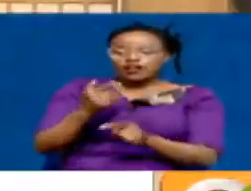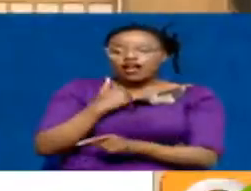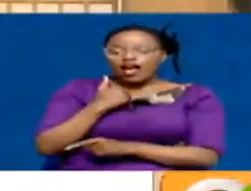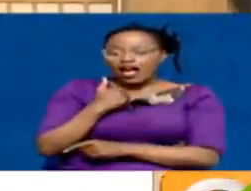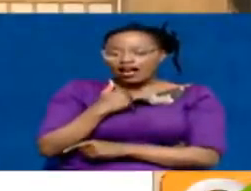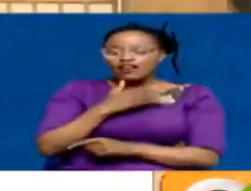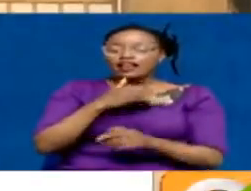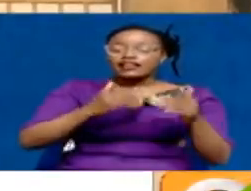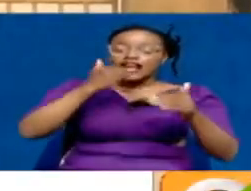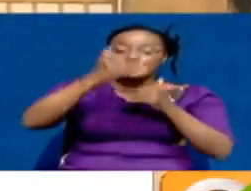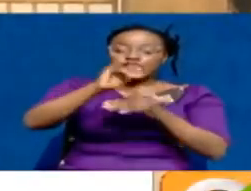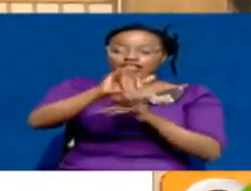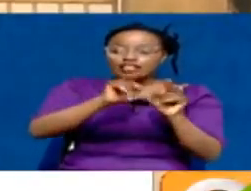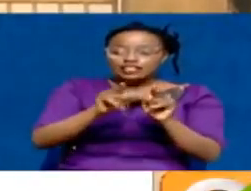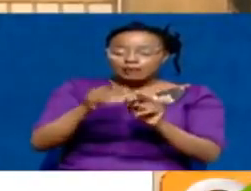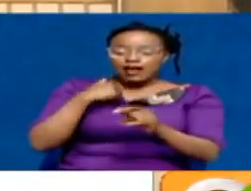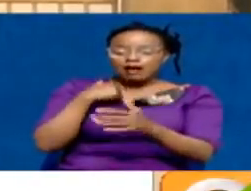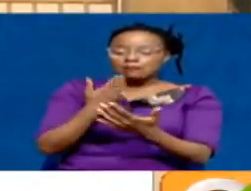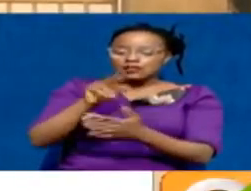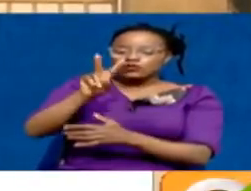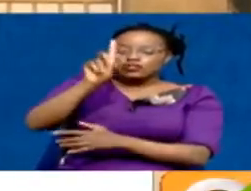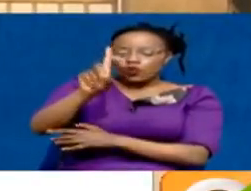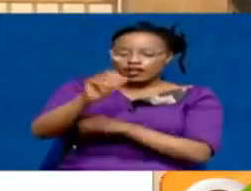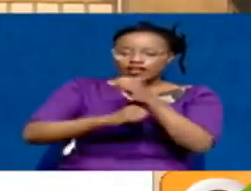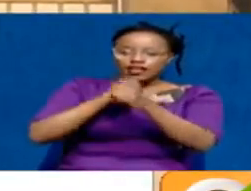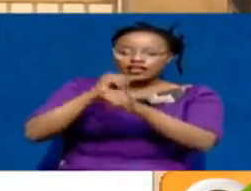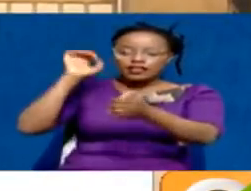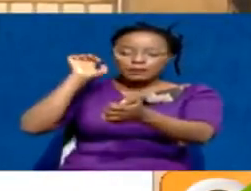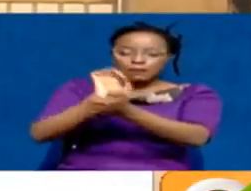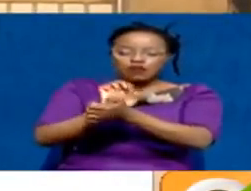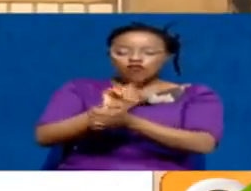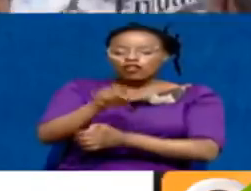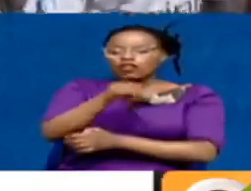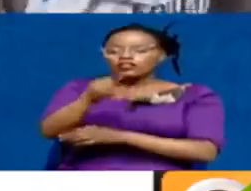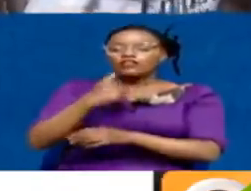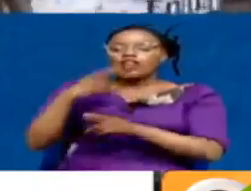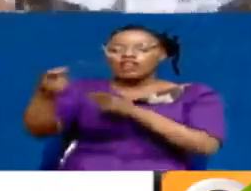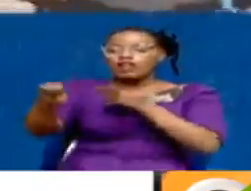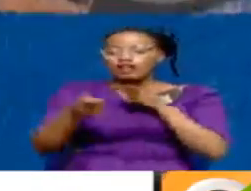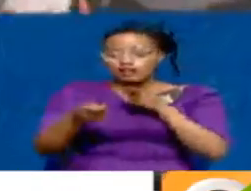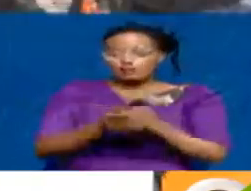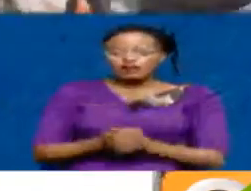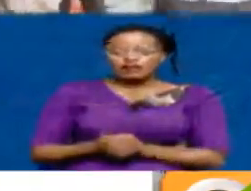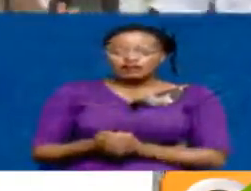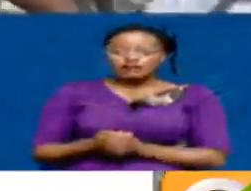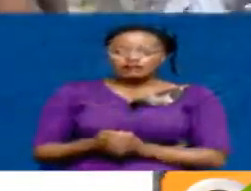Kandamkemer baada yake kuhudumu kifungo cha miaka 20 gerezani kwa hatia ya ubakaji.